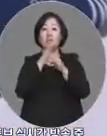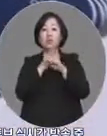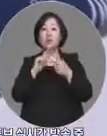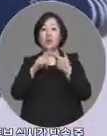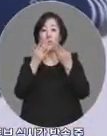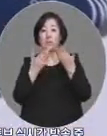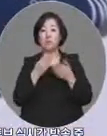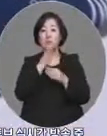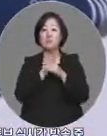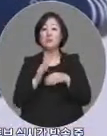있습니다